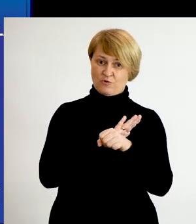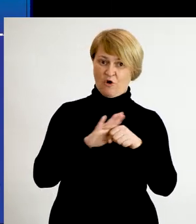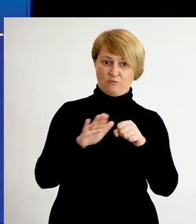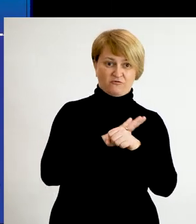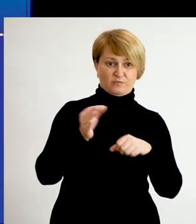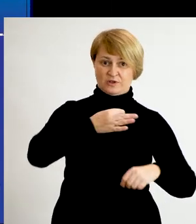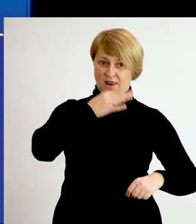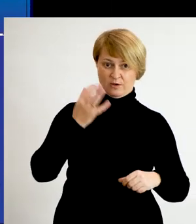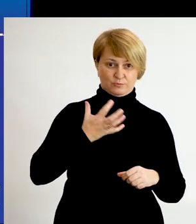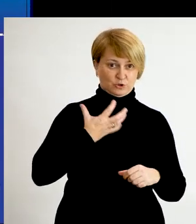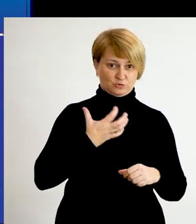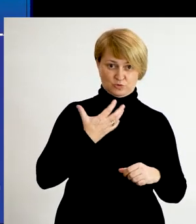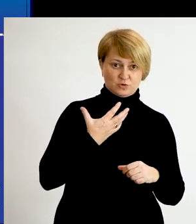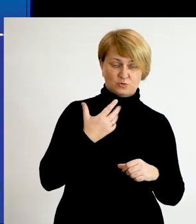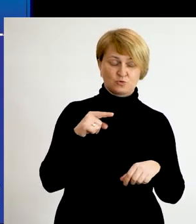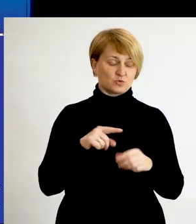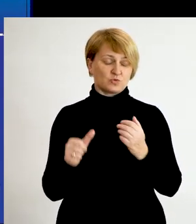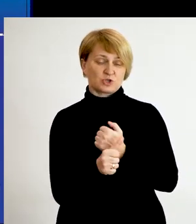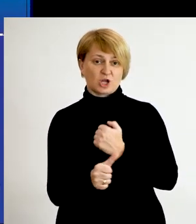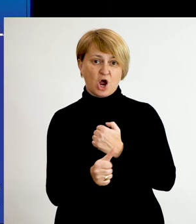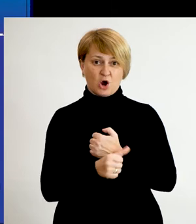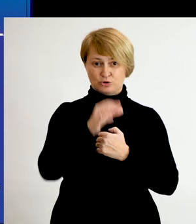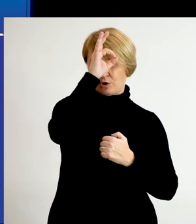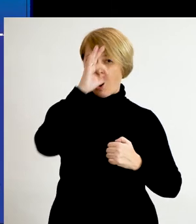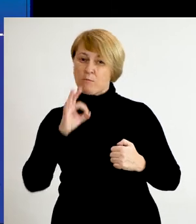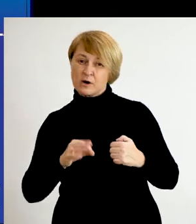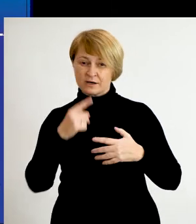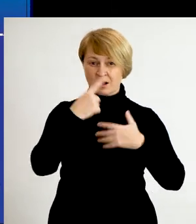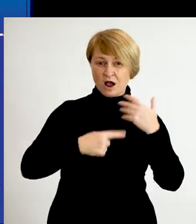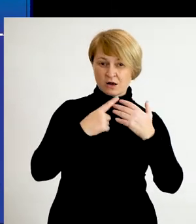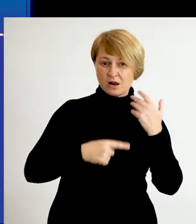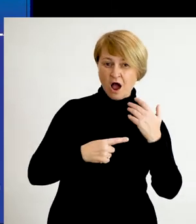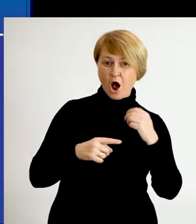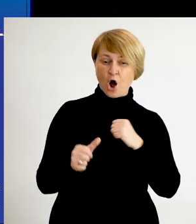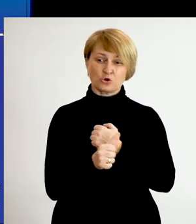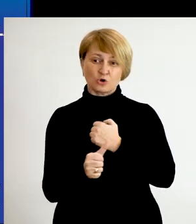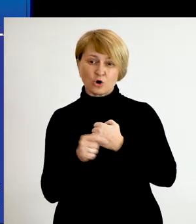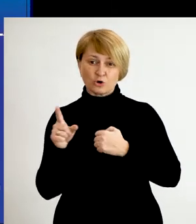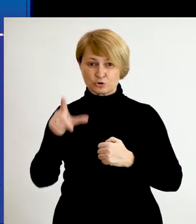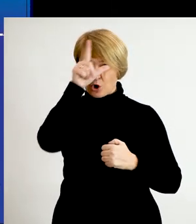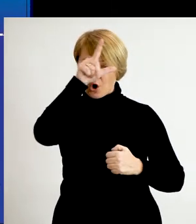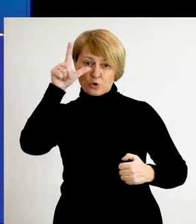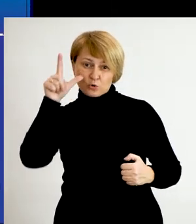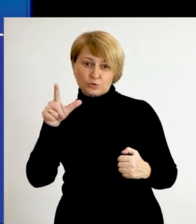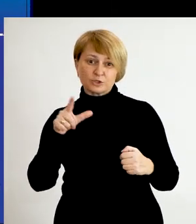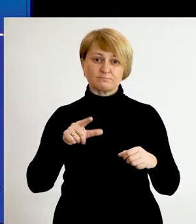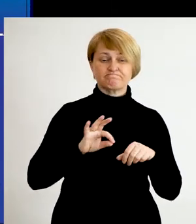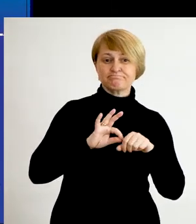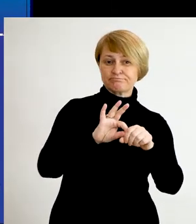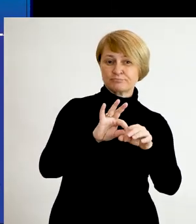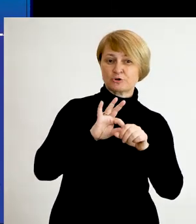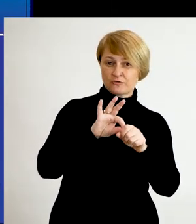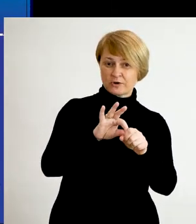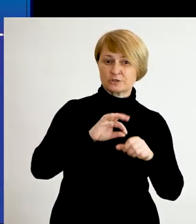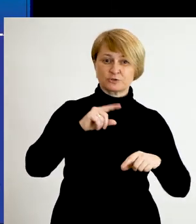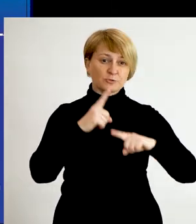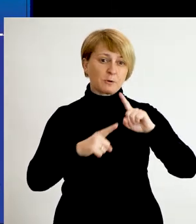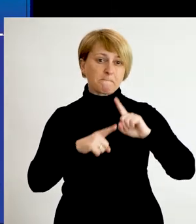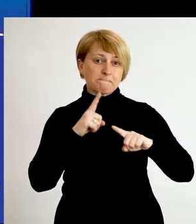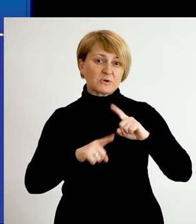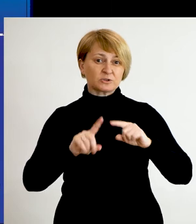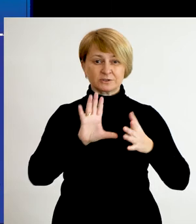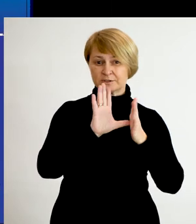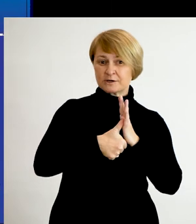mamy lepsze samopoczucie. Nie chodzi o statystykę, chodzi o ludzi. My prowadzimy politykę miejską z pełną odpowiedzialnością za ludzi, z